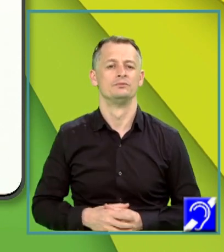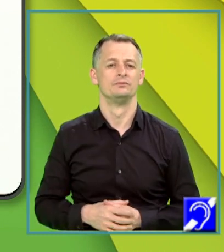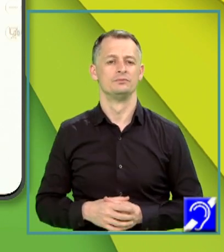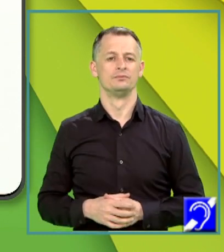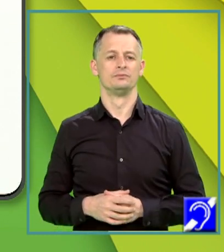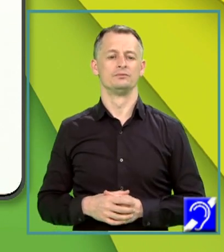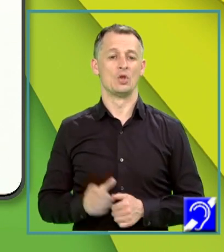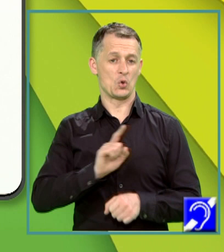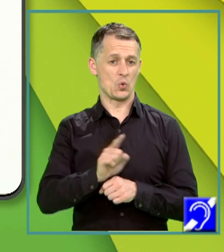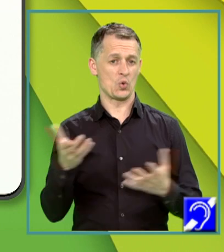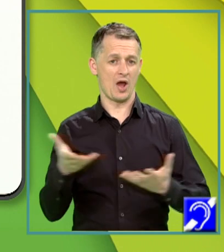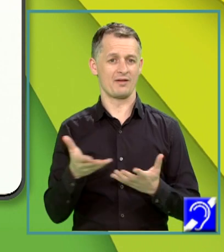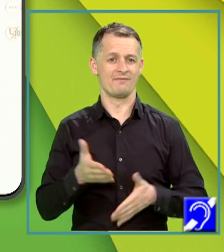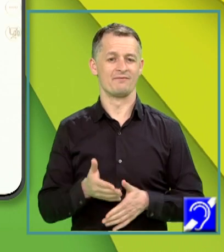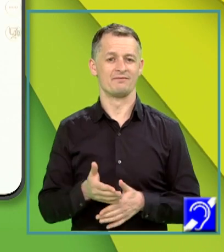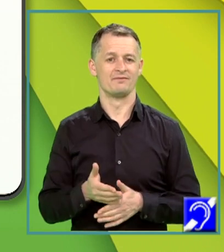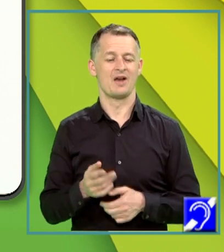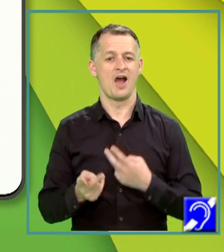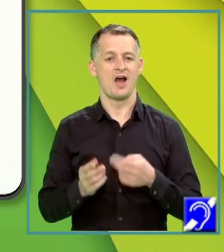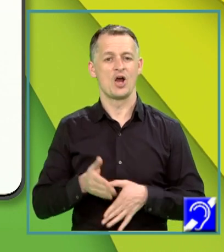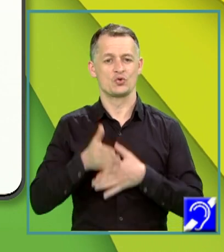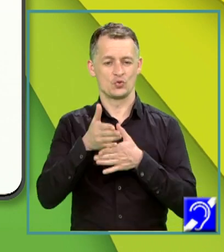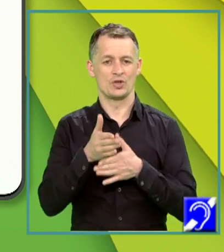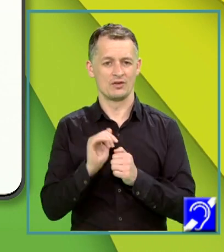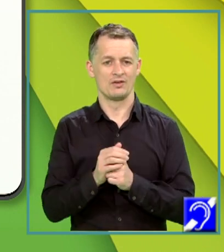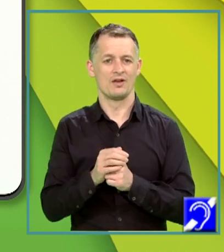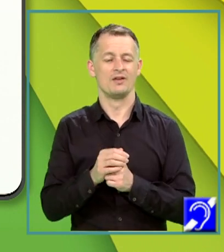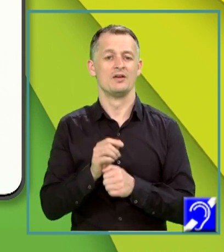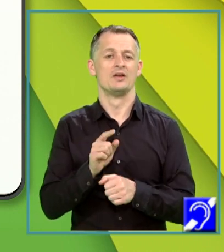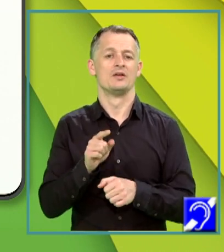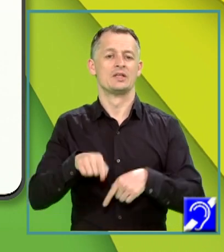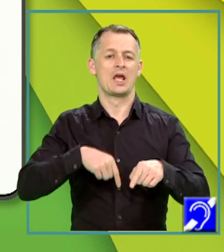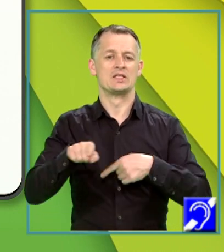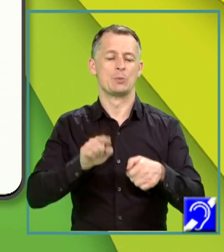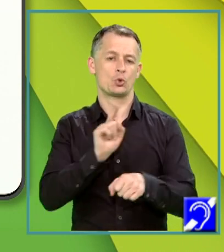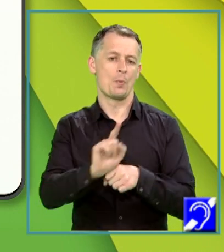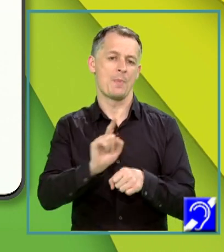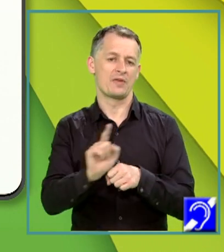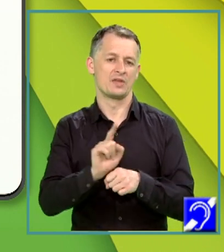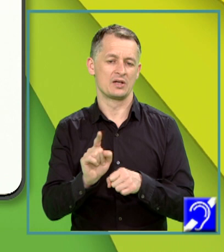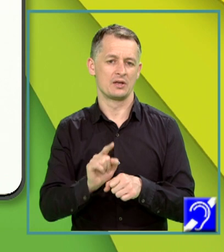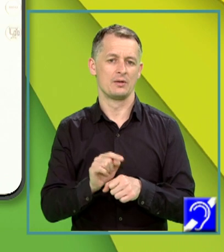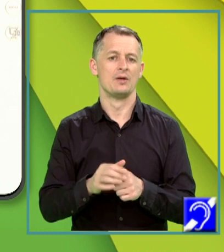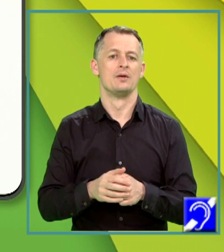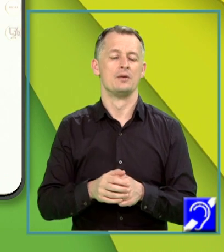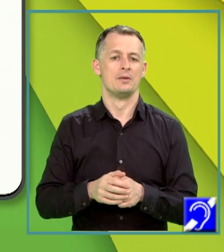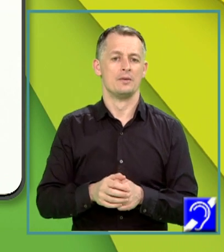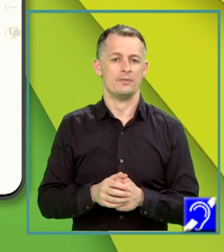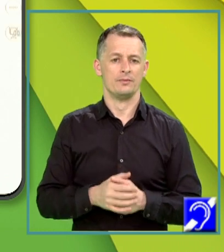lucru care facilitează transportul materiei Prime pe cale maritimă și ulterior fluval